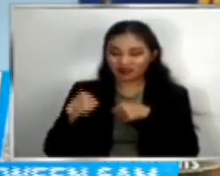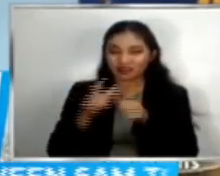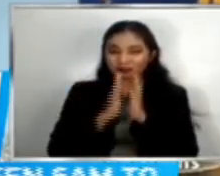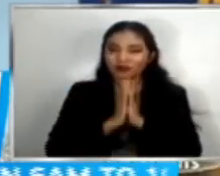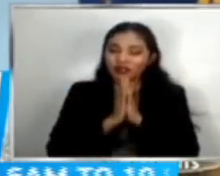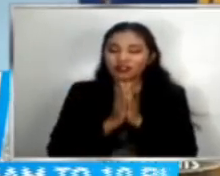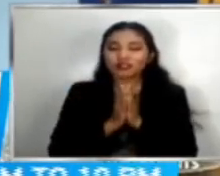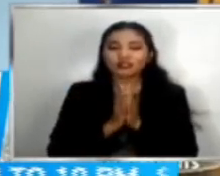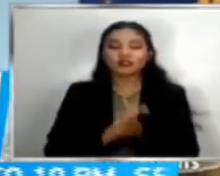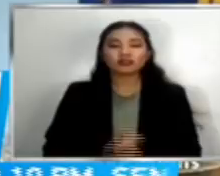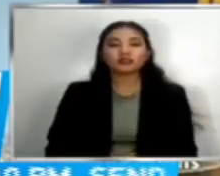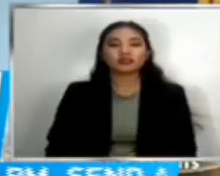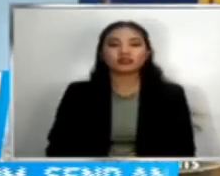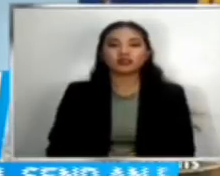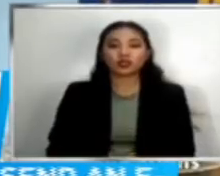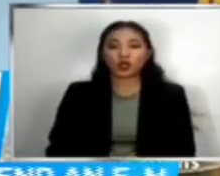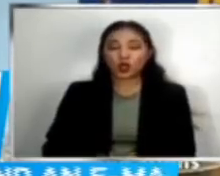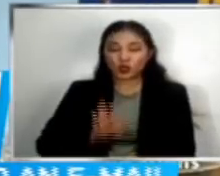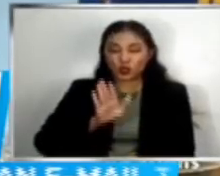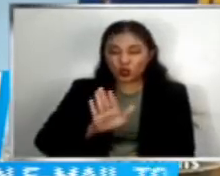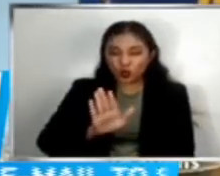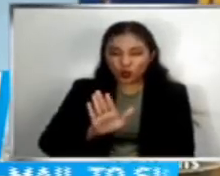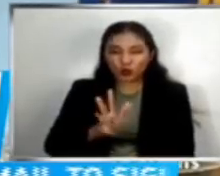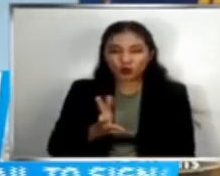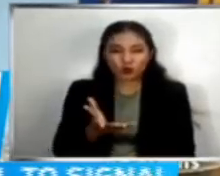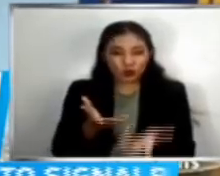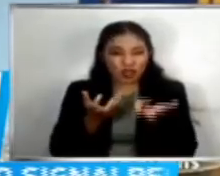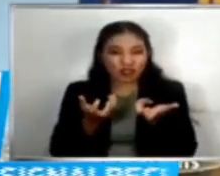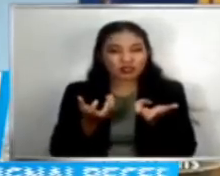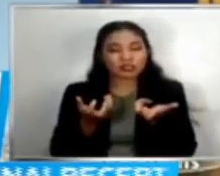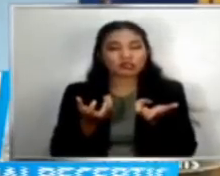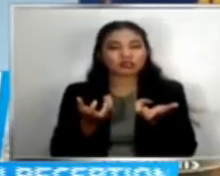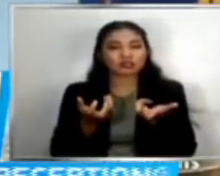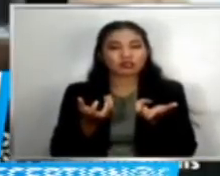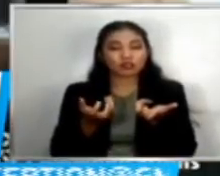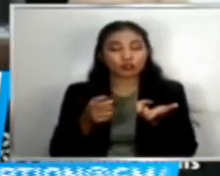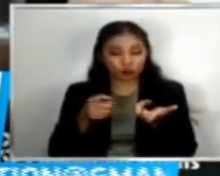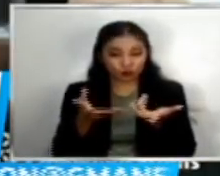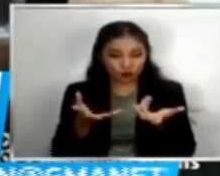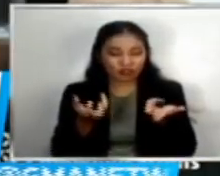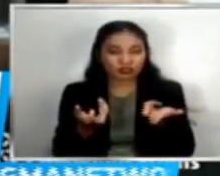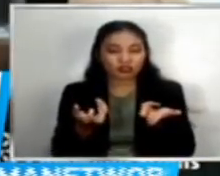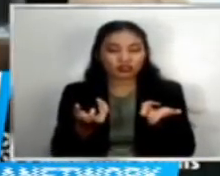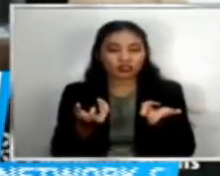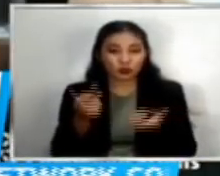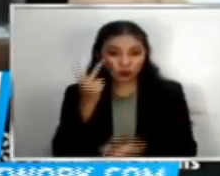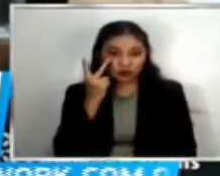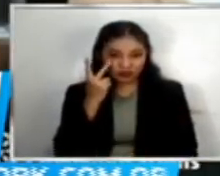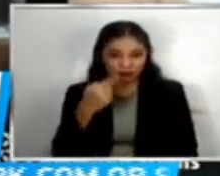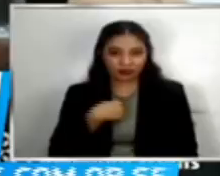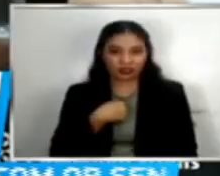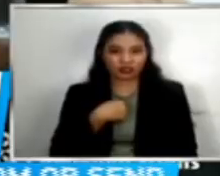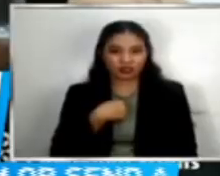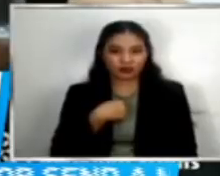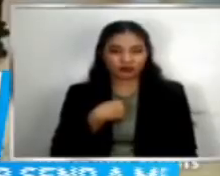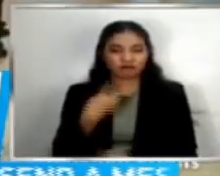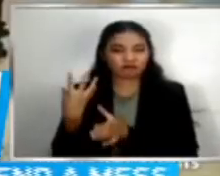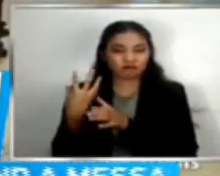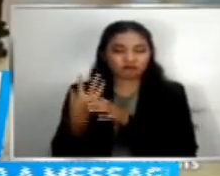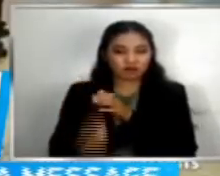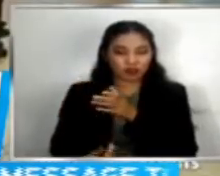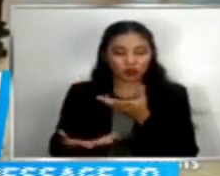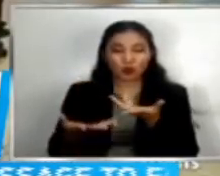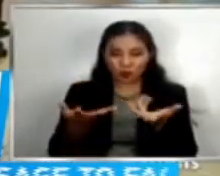what you intend or what you would like to happen is to see me go. You want me to